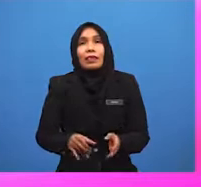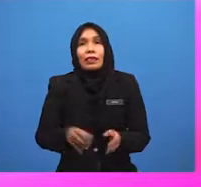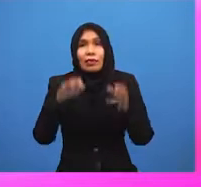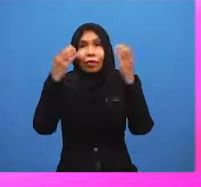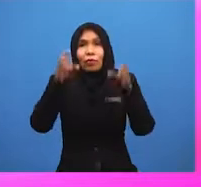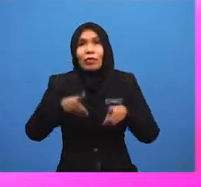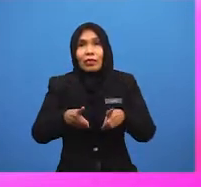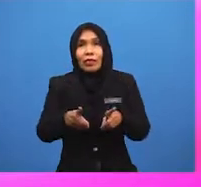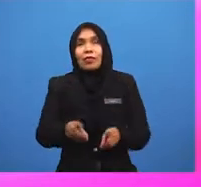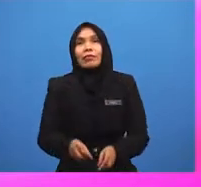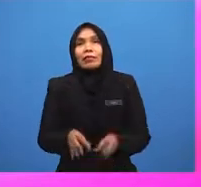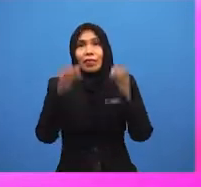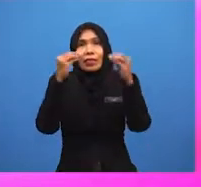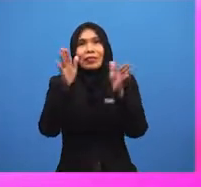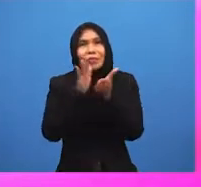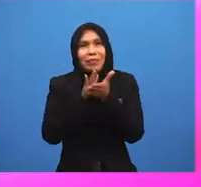tepukan untuk diri kamu.